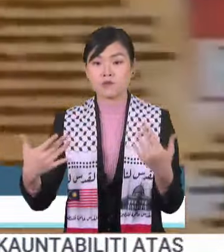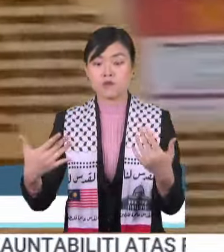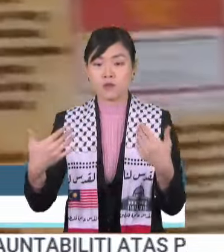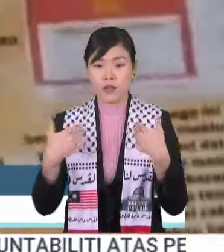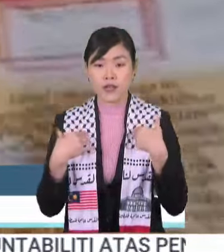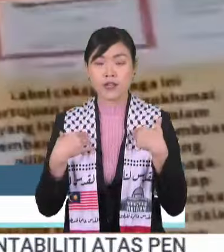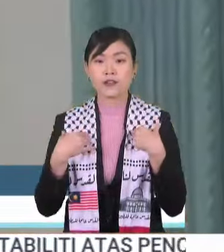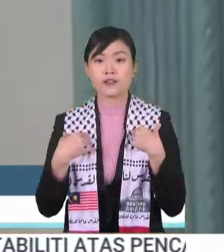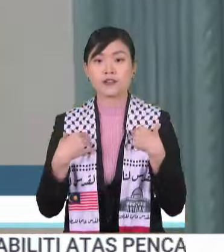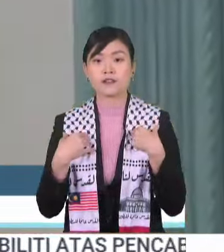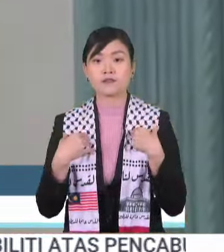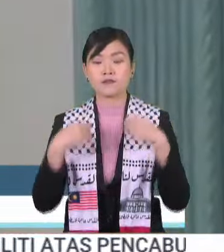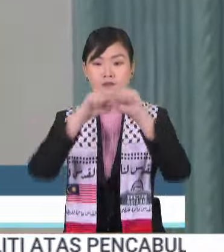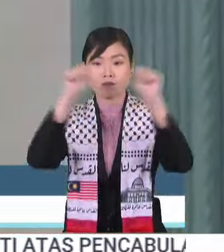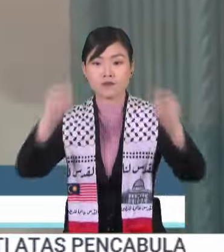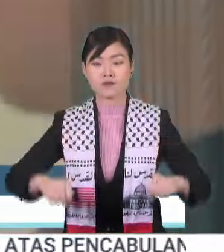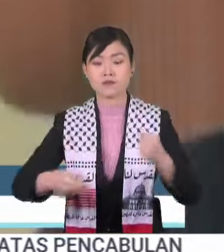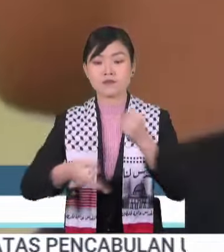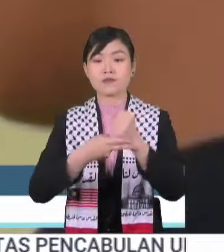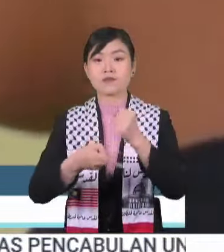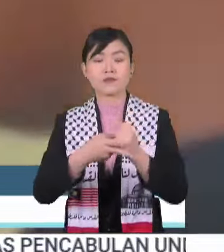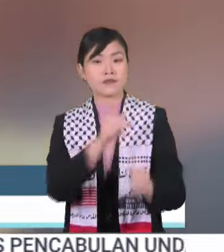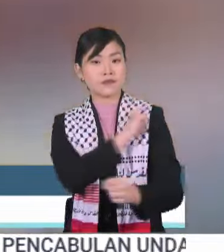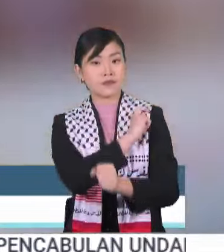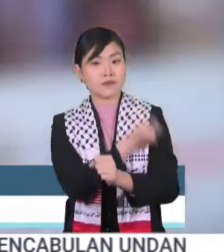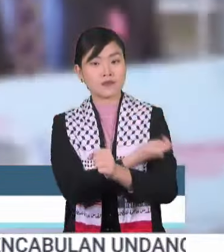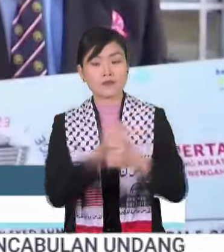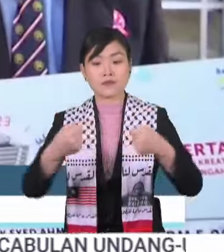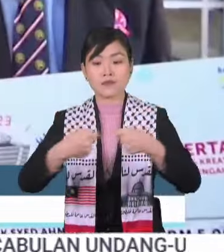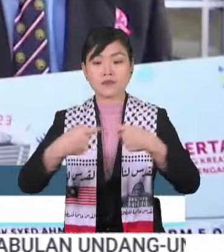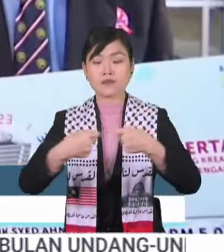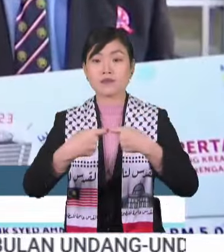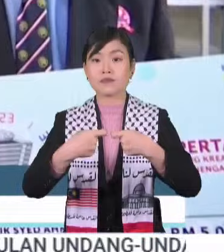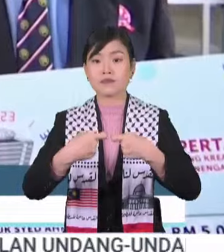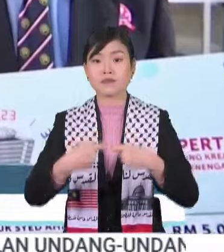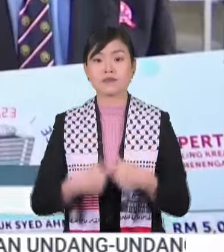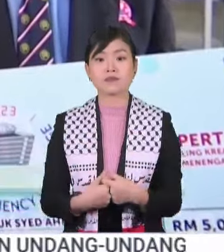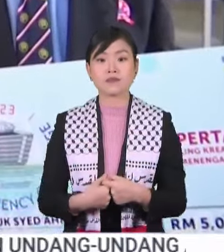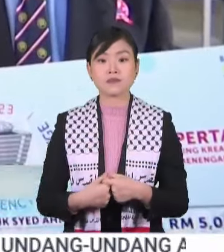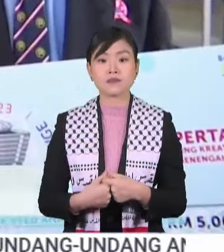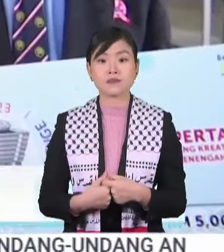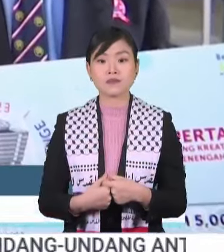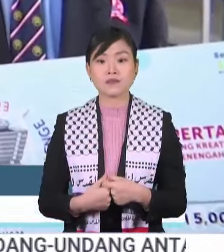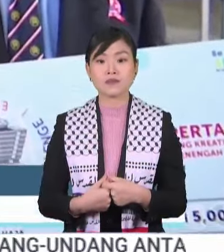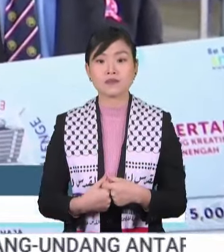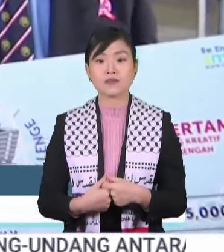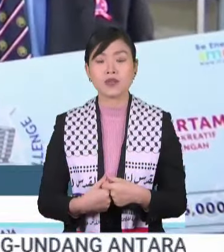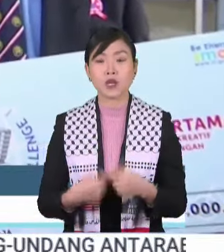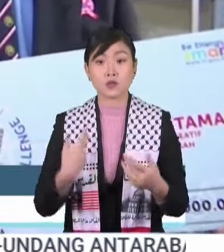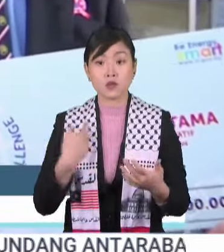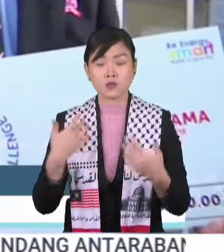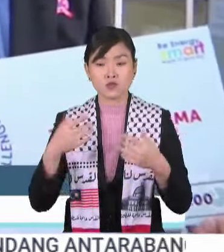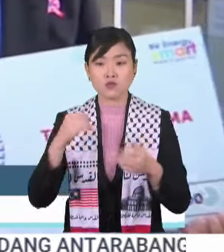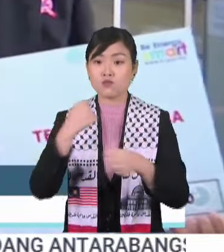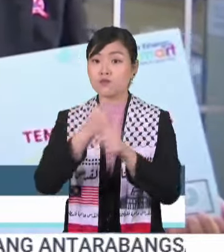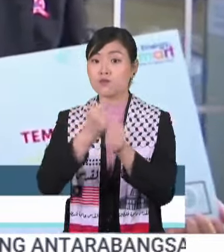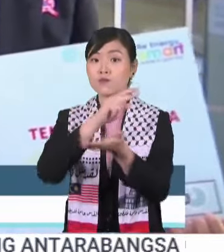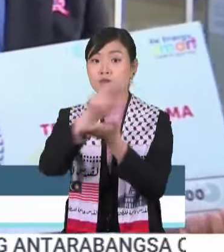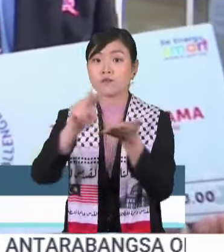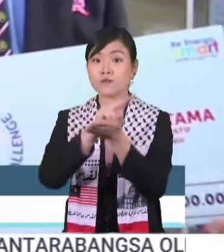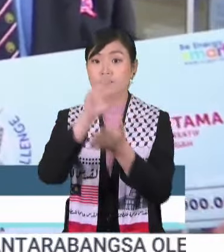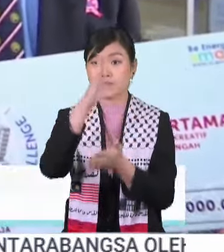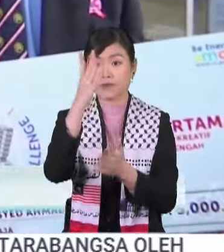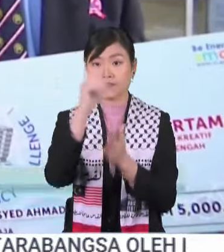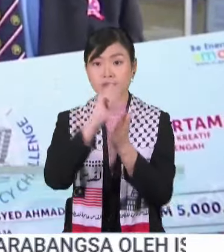sistematik penjimatan tenaga elektrik video yang kami hasilkan berdurasi 5 minit menceritakan